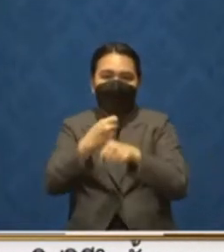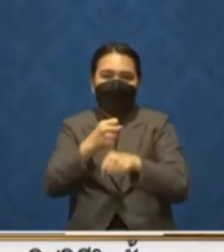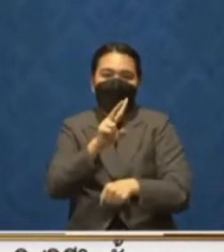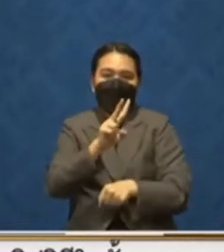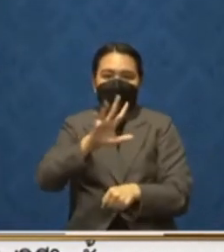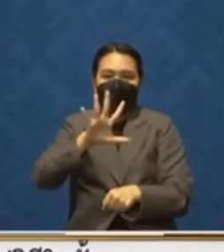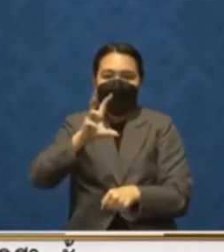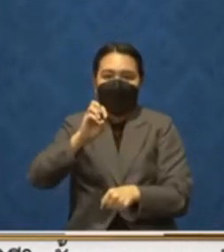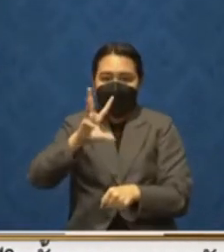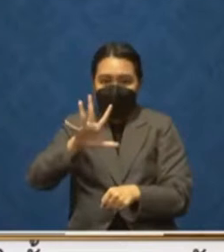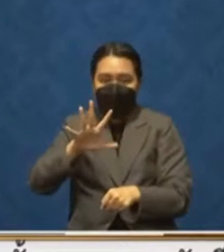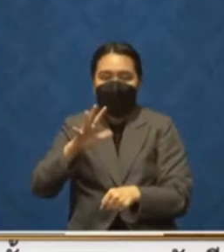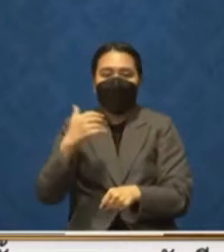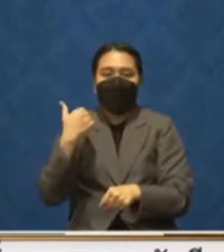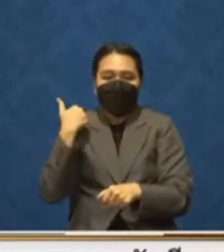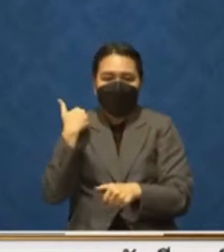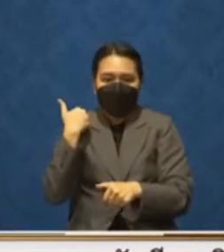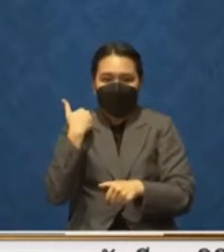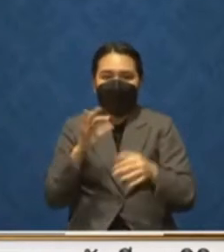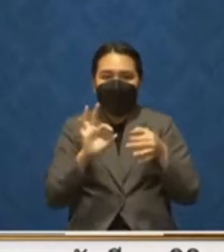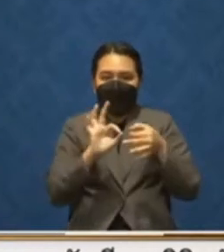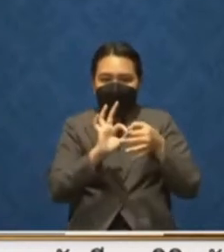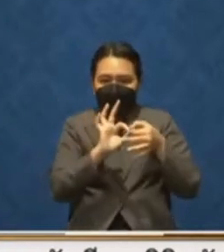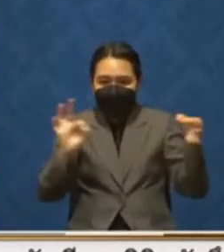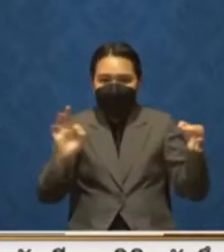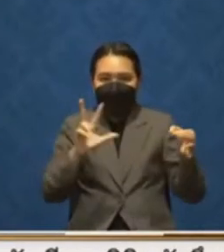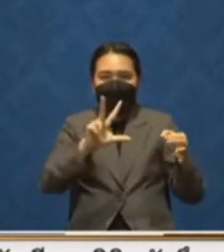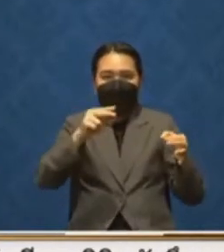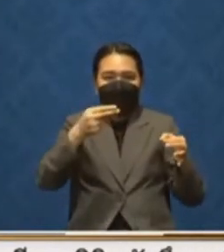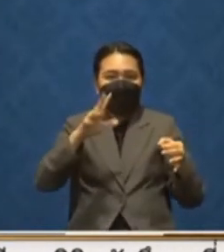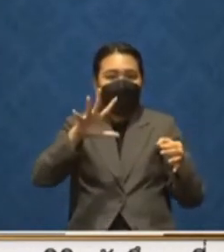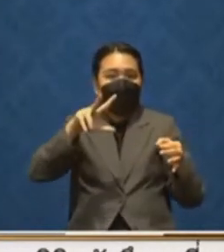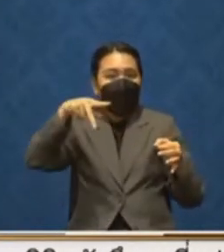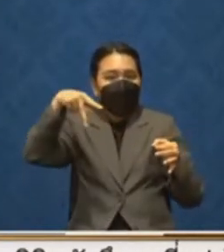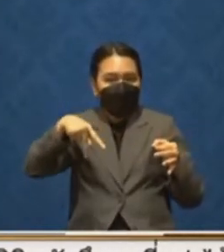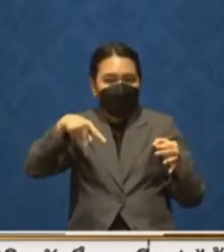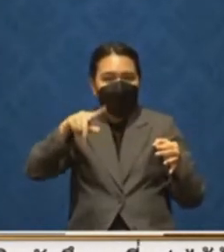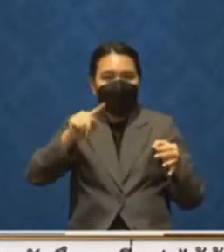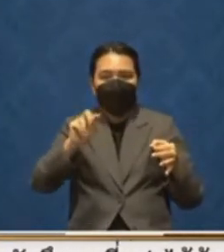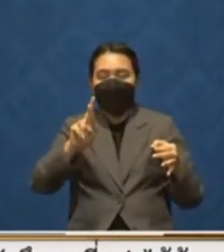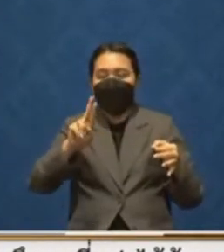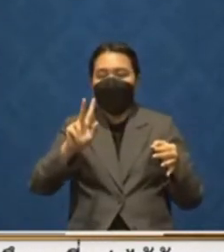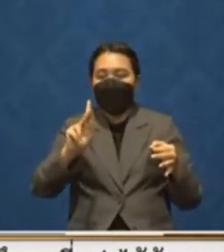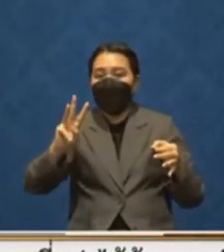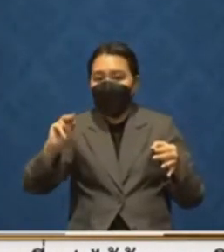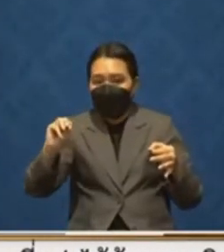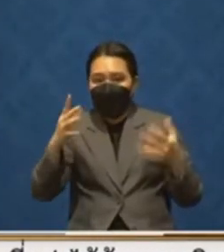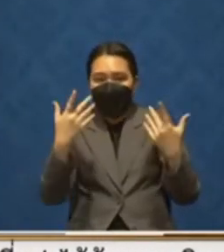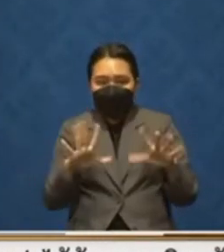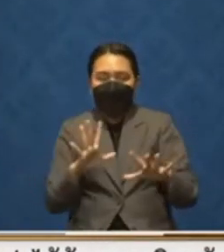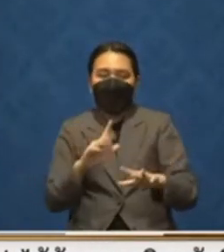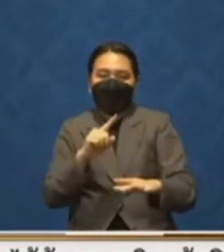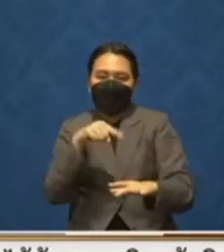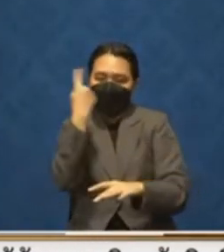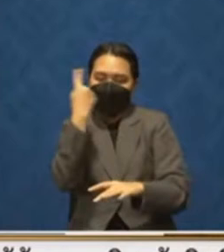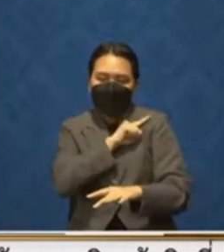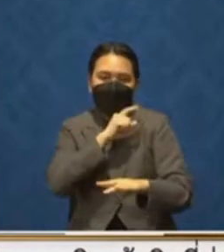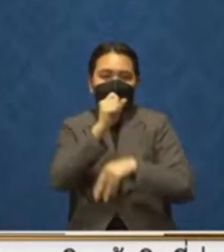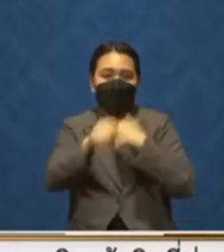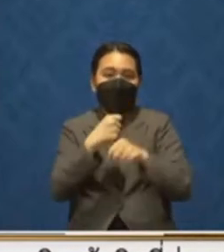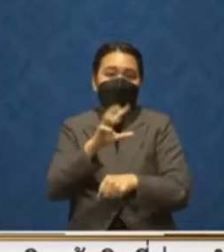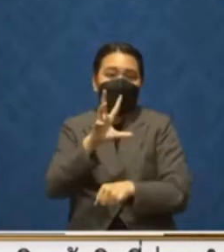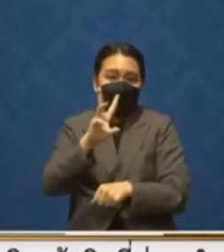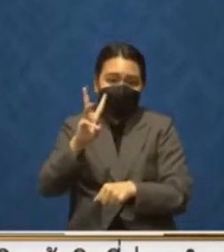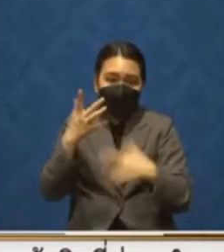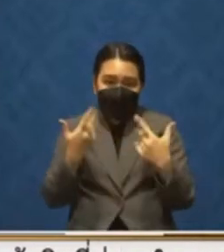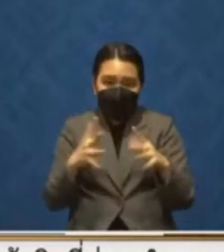30,000กิโลเมตรจะนับคุณจะได้ผู้รับสิทธิ์ในช่วงไตรมาส 1ปี 6 6รวมทั้งผมแค่นี้ Bye Byeการศึกษา